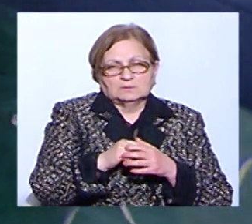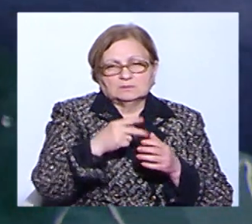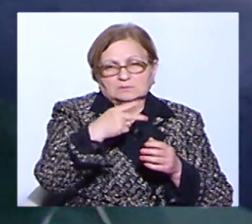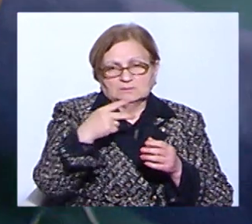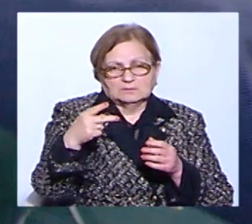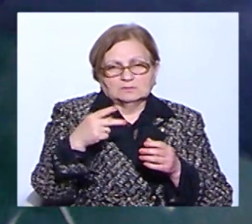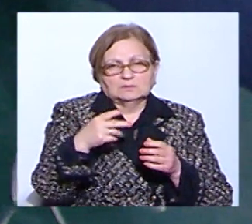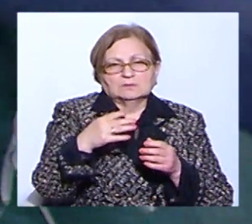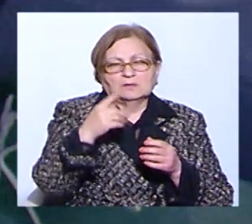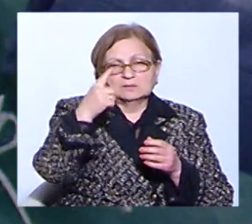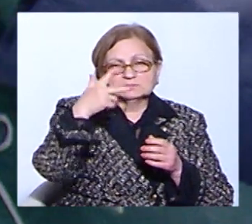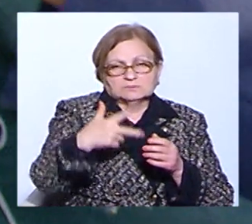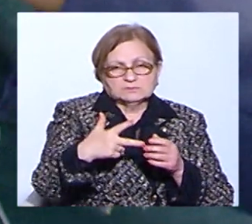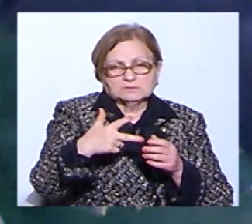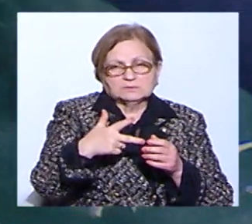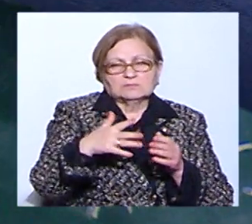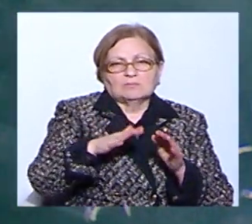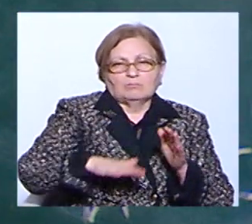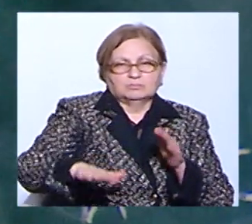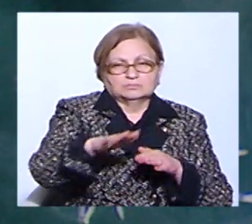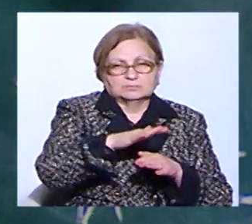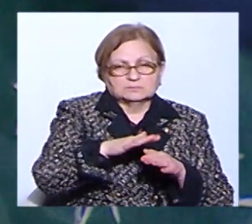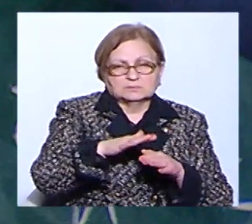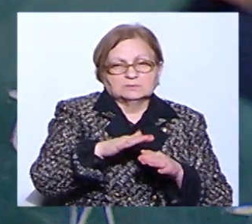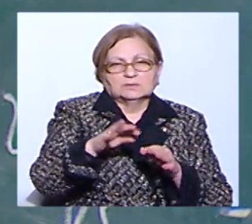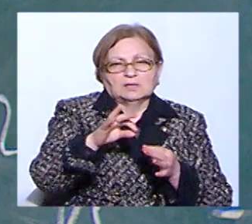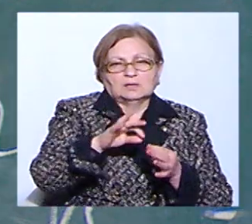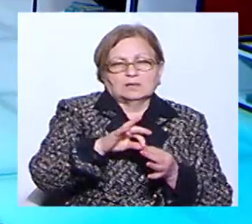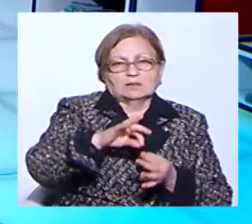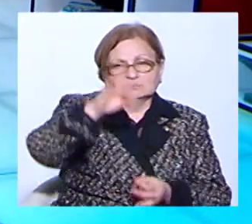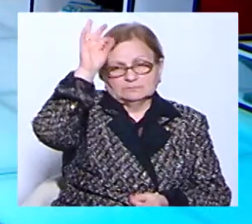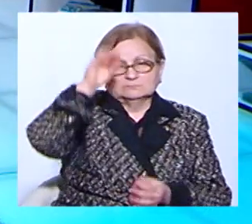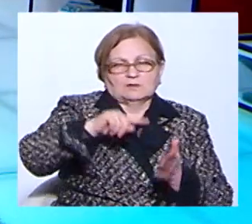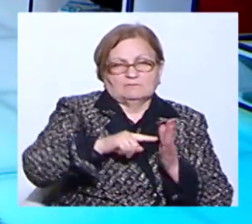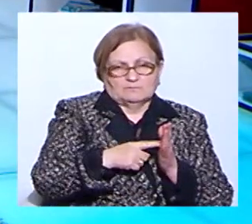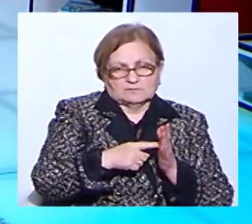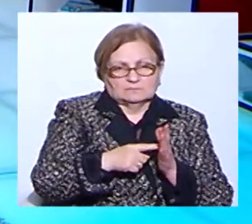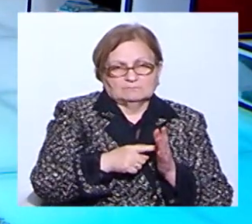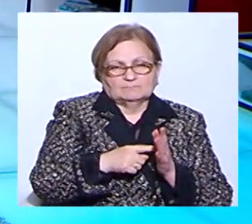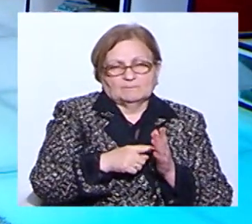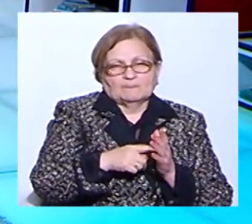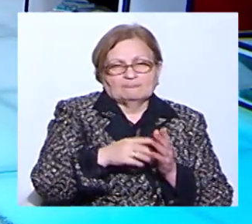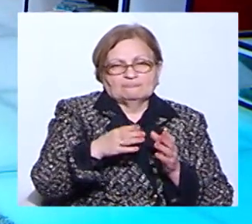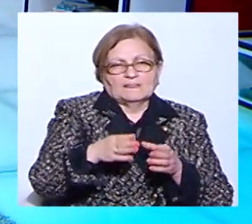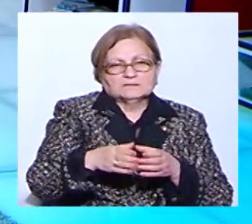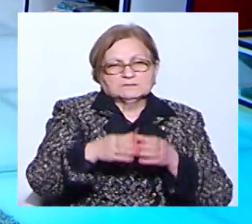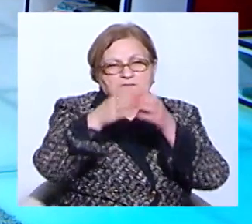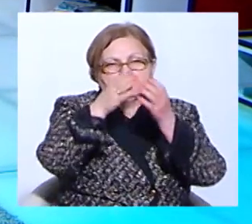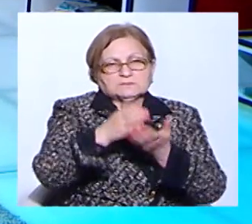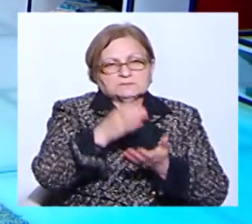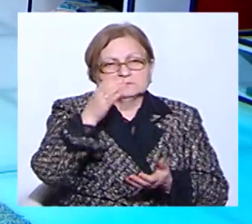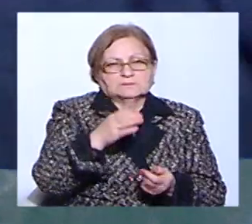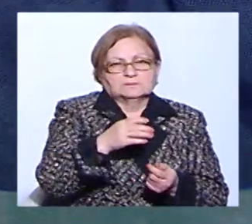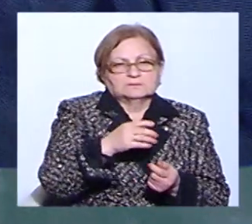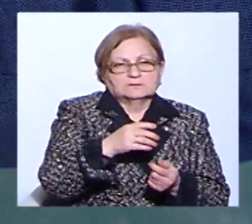გამოვა 1/3 ფუძის ფართობი გამრავლებული სიმაღლეზე. ცილინდრის, მოდი ახლა ქართულად